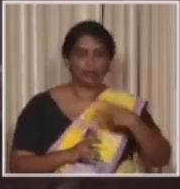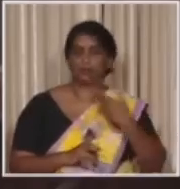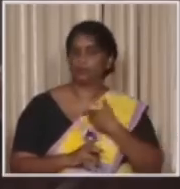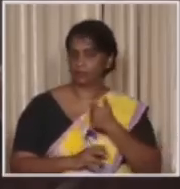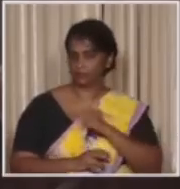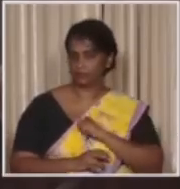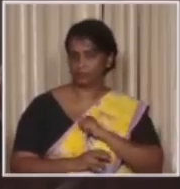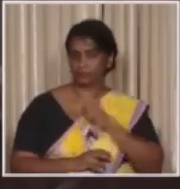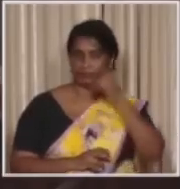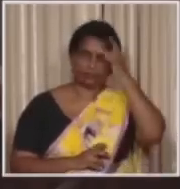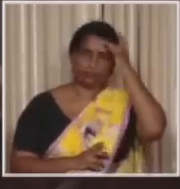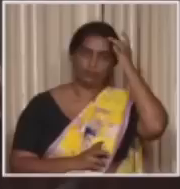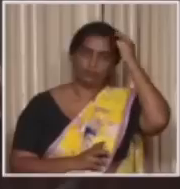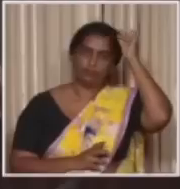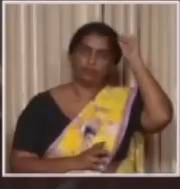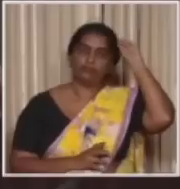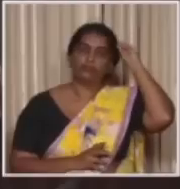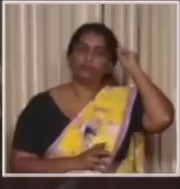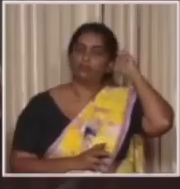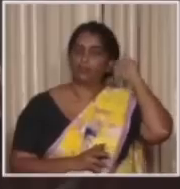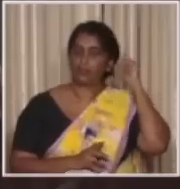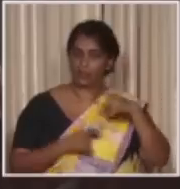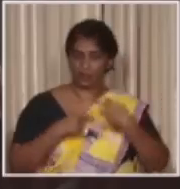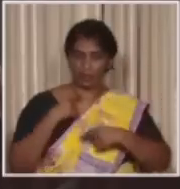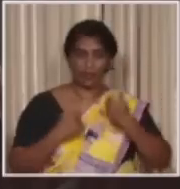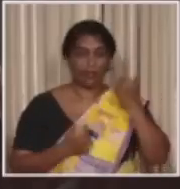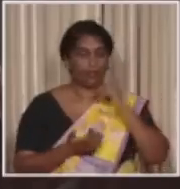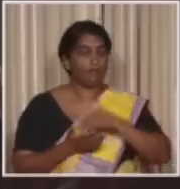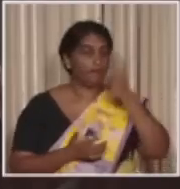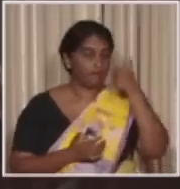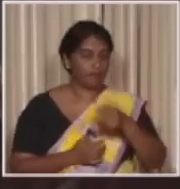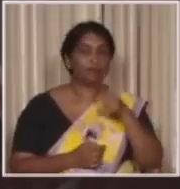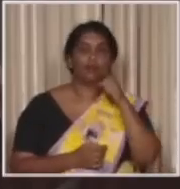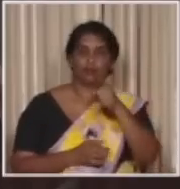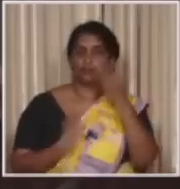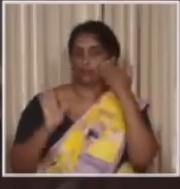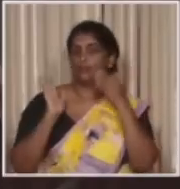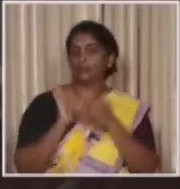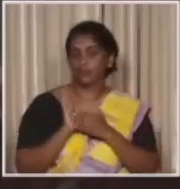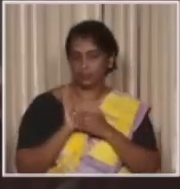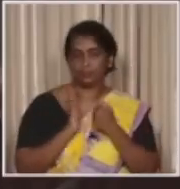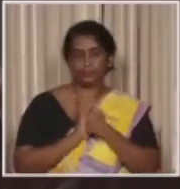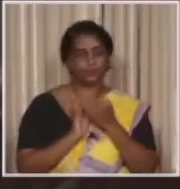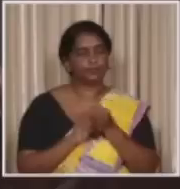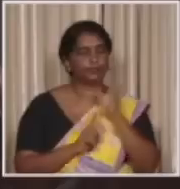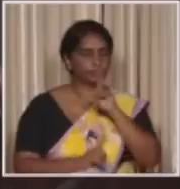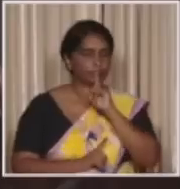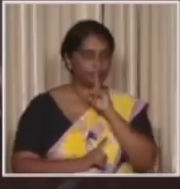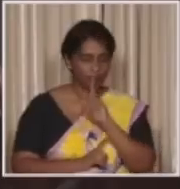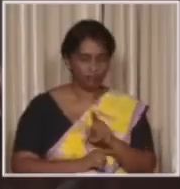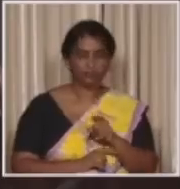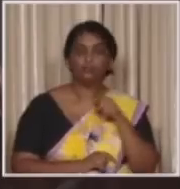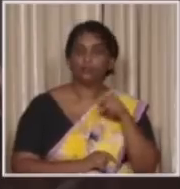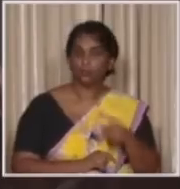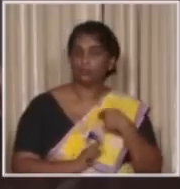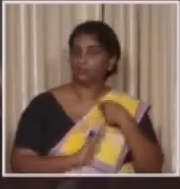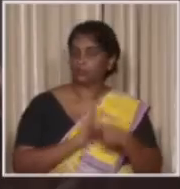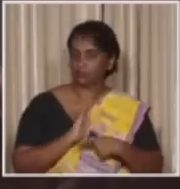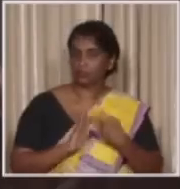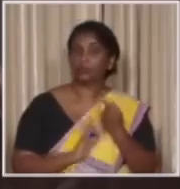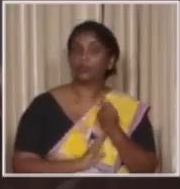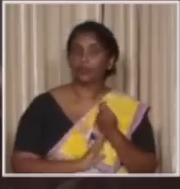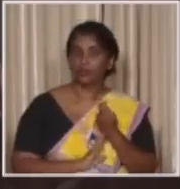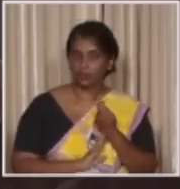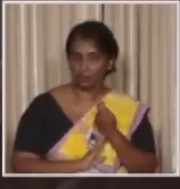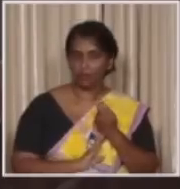කැමති මේ විවාදෙදි ඉතාම වැදගත් තව කාරණයක් තමුන්නාන්සලාගේ අවධානයට ගරු සභාපතිතුමනි මතු කරන්න. දැන් අපේ රටේ